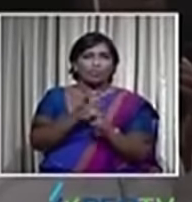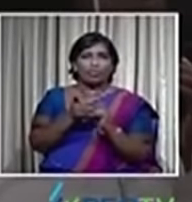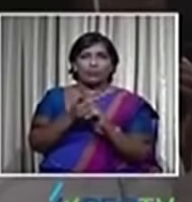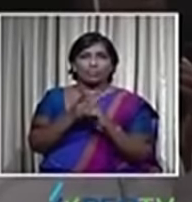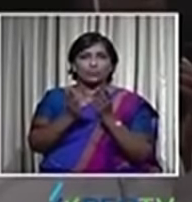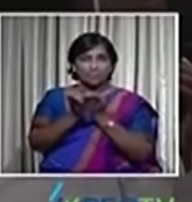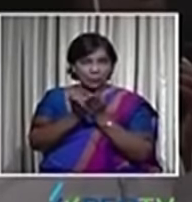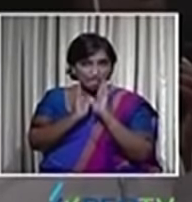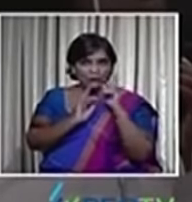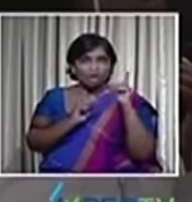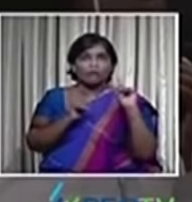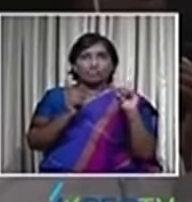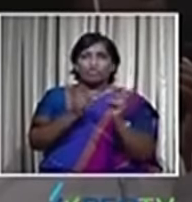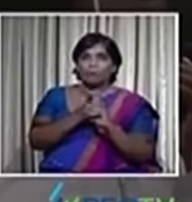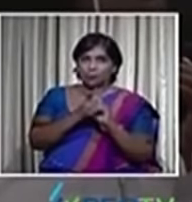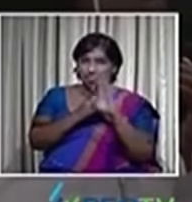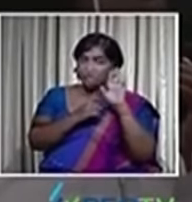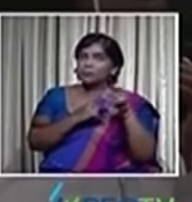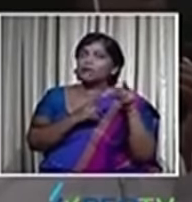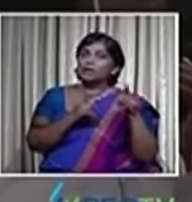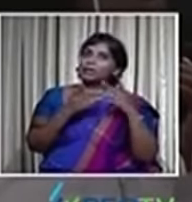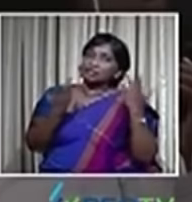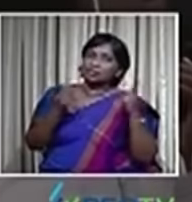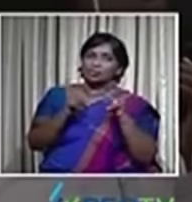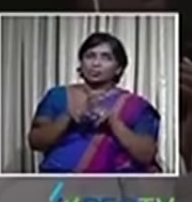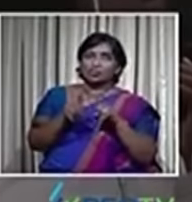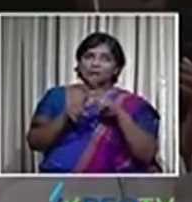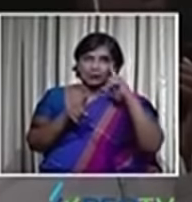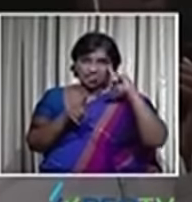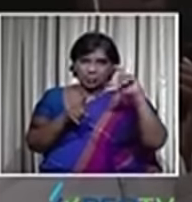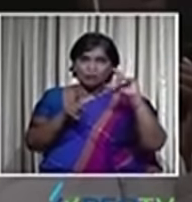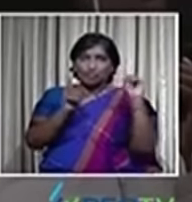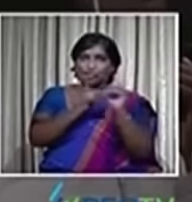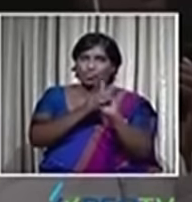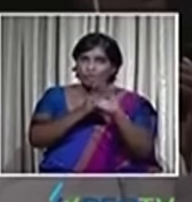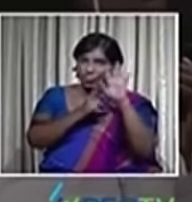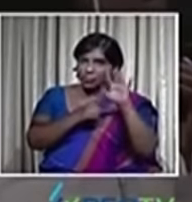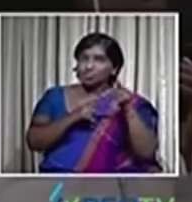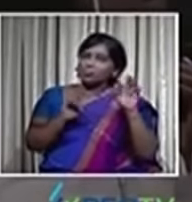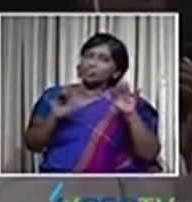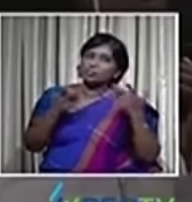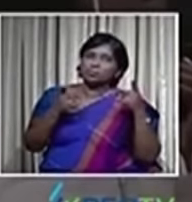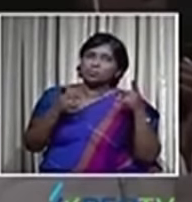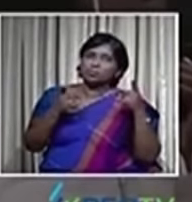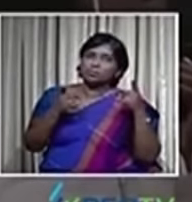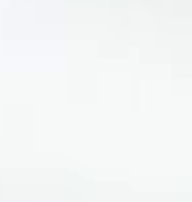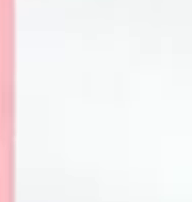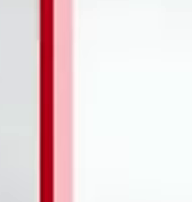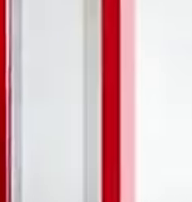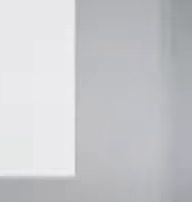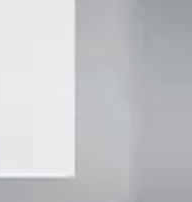செய்ய இருக்கிறதா, அல்லது சைனாவுடன் போர் செய்ய இருக்கிறதா, அல்லது அமெரிக்காவுடன் போர் செய்ய இருக்கிறதா?